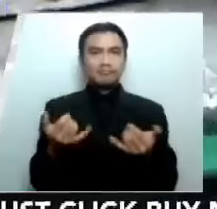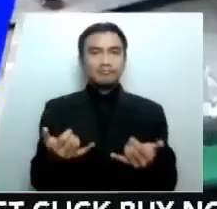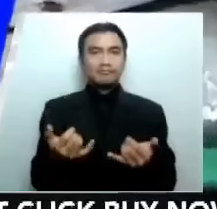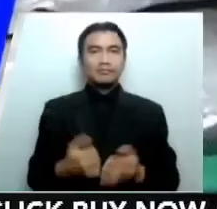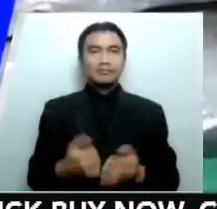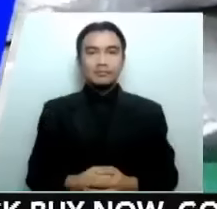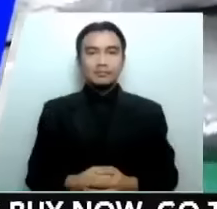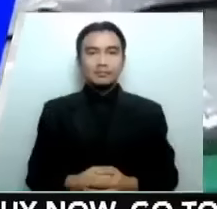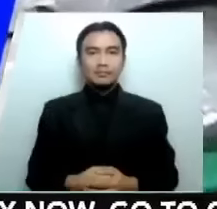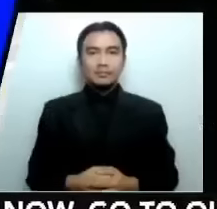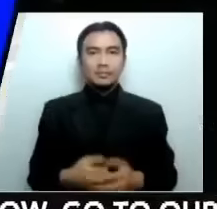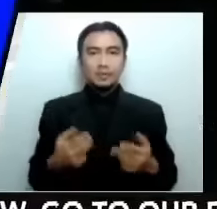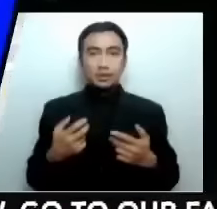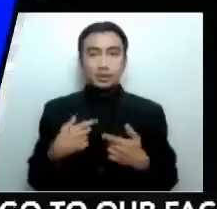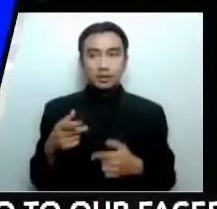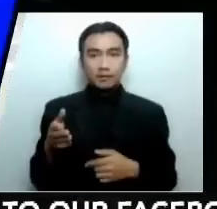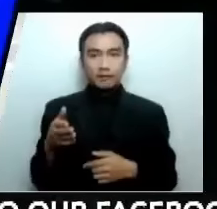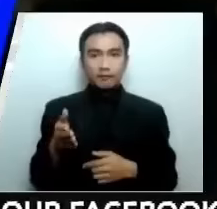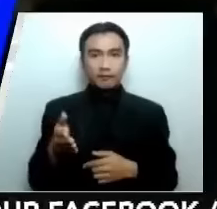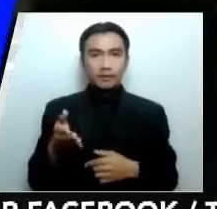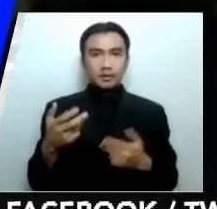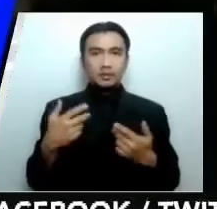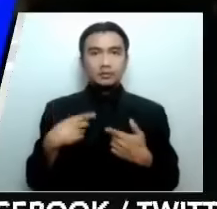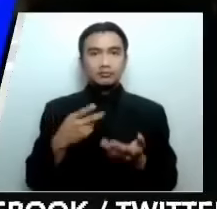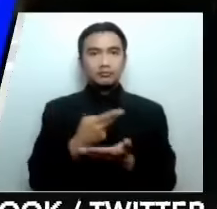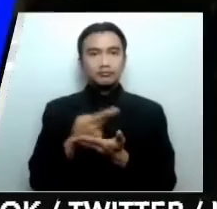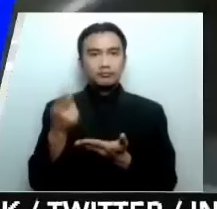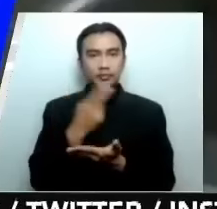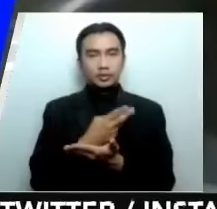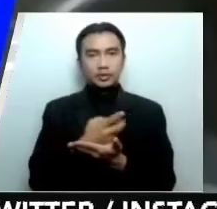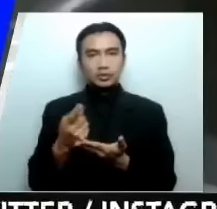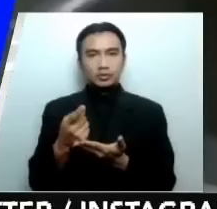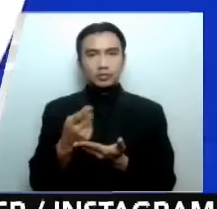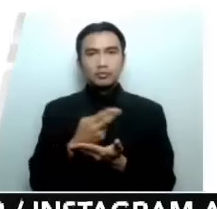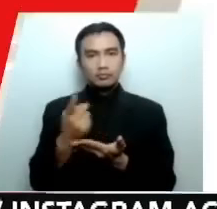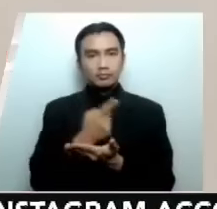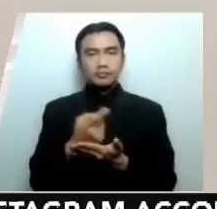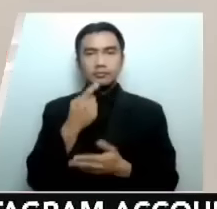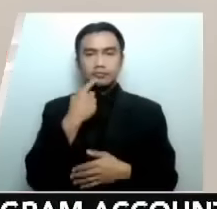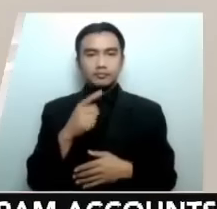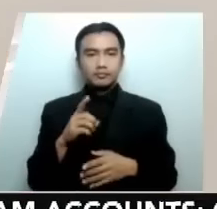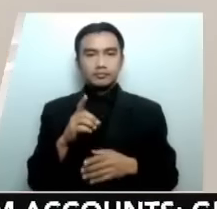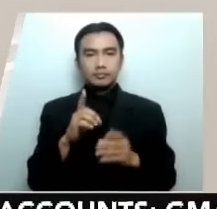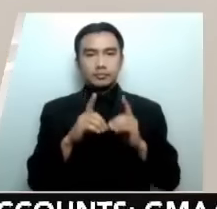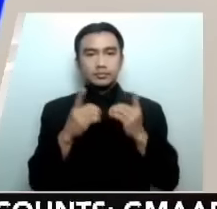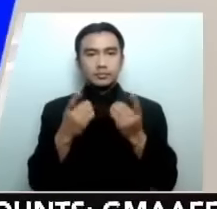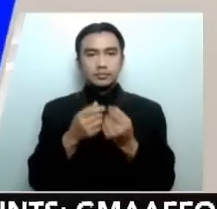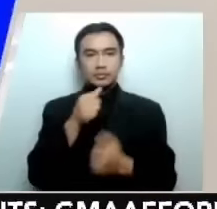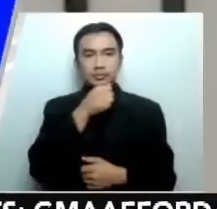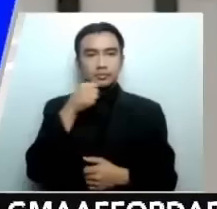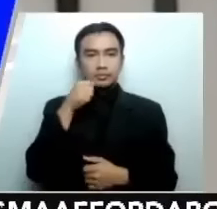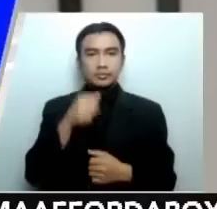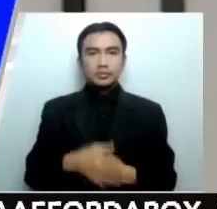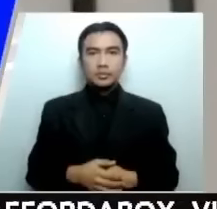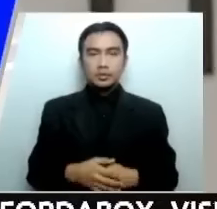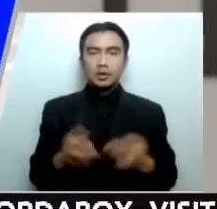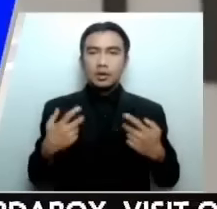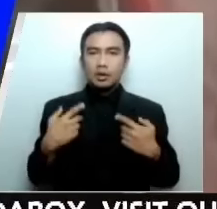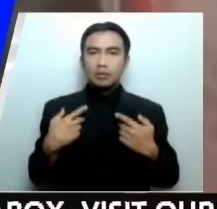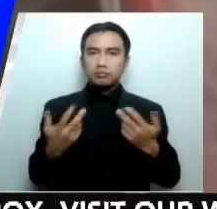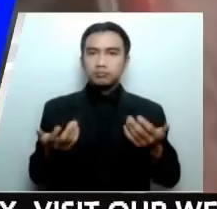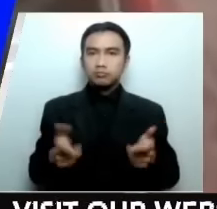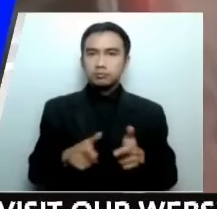isda asahang tataas sa Semana Santa ayon sa Department of Agriculture. Malaki ang taas presyo sa produktong